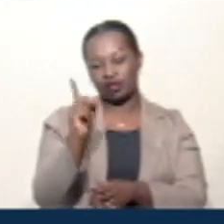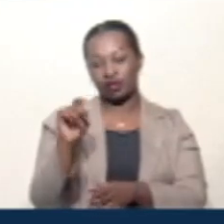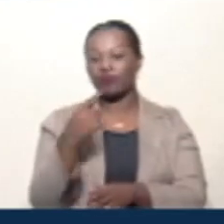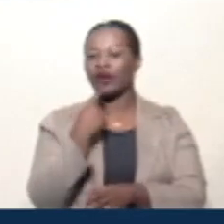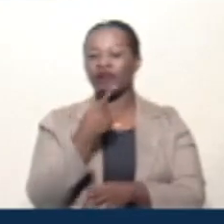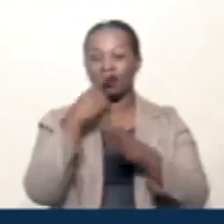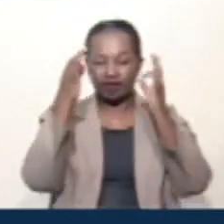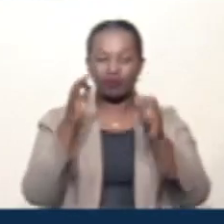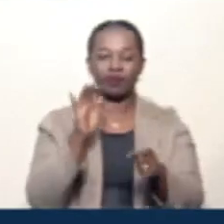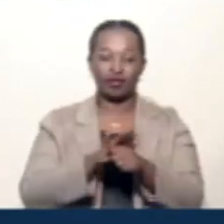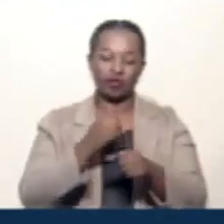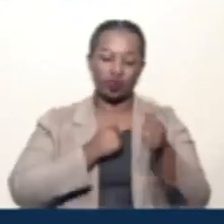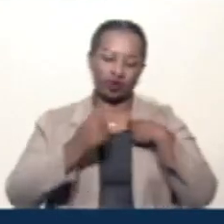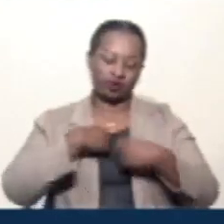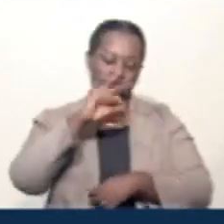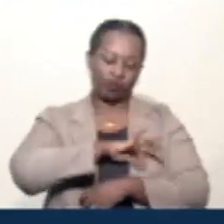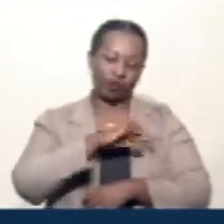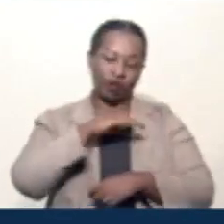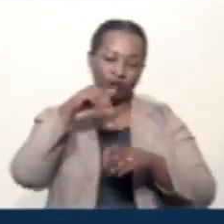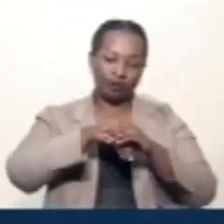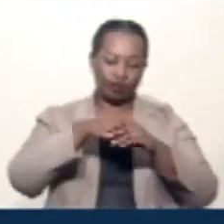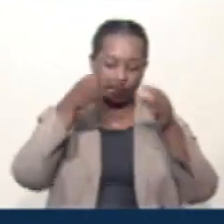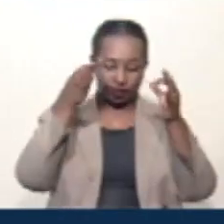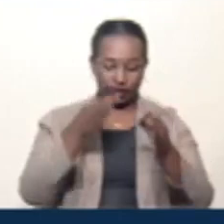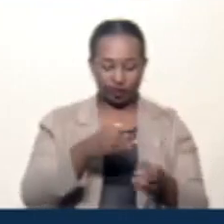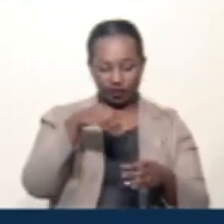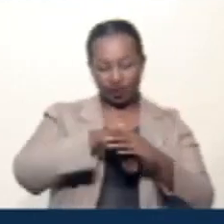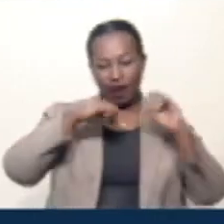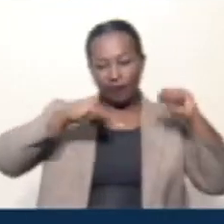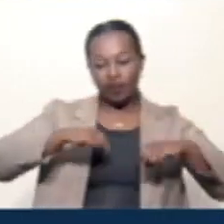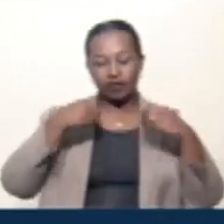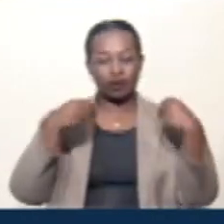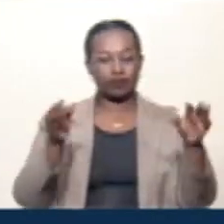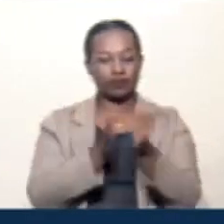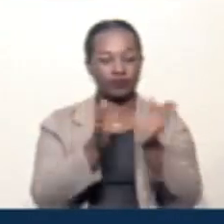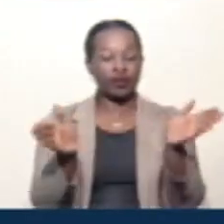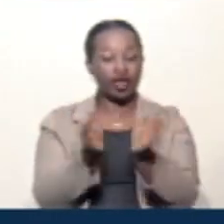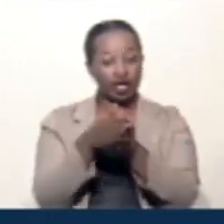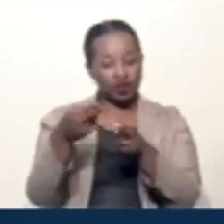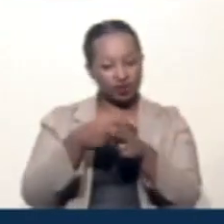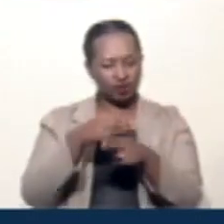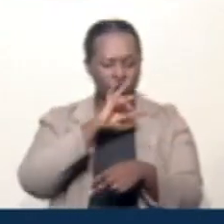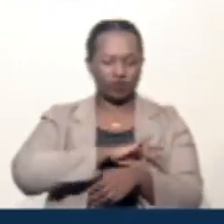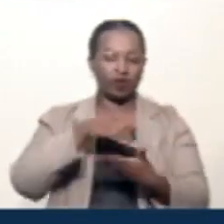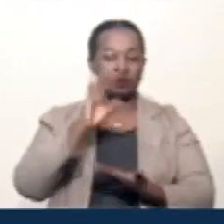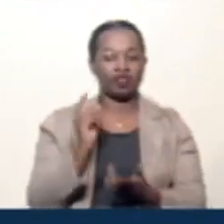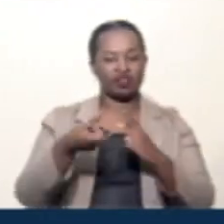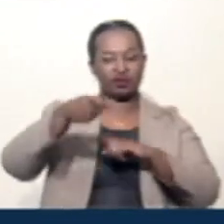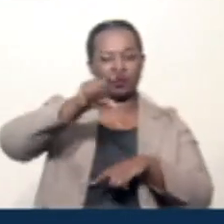mu bikubiye masezerano y'iri soko rusange, ndetse mu minsi ya vuba ibyo rwunguka ngo biza kwiyongera. Bitunguka byinshi no